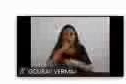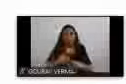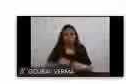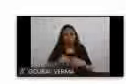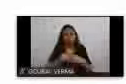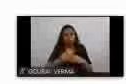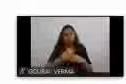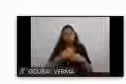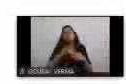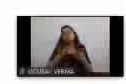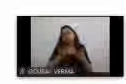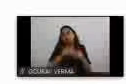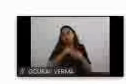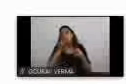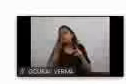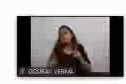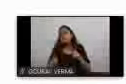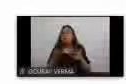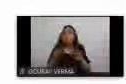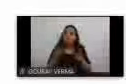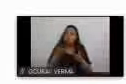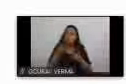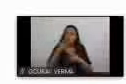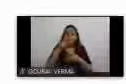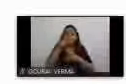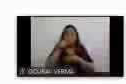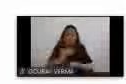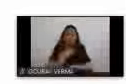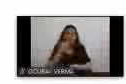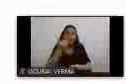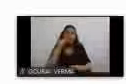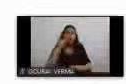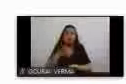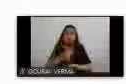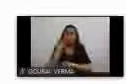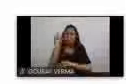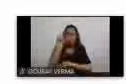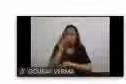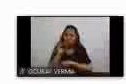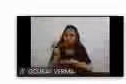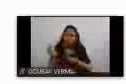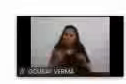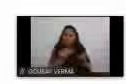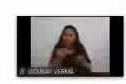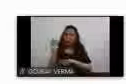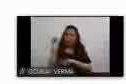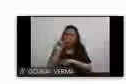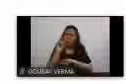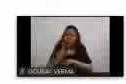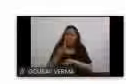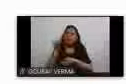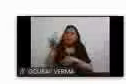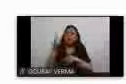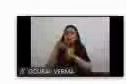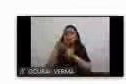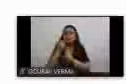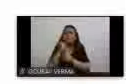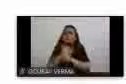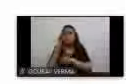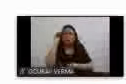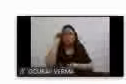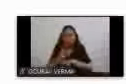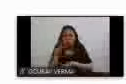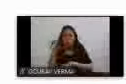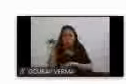वेट बहुत कम था, बिलो 1 kg या 1.5 kg, चाइल्ड को मेनिनजाइटिस हुआ है,